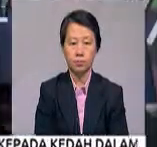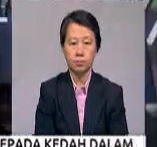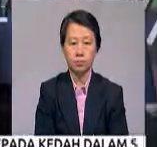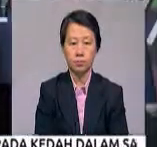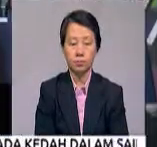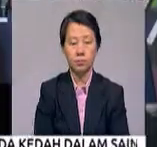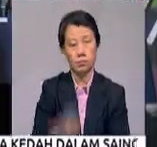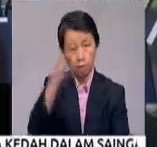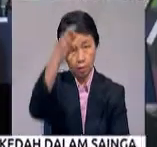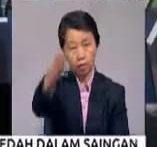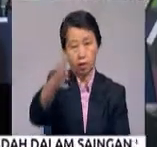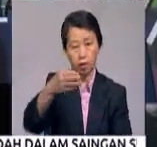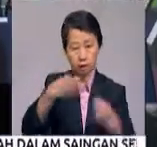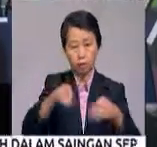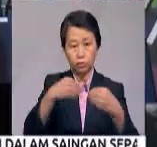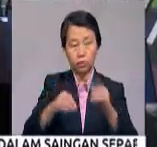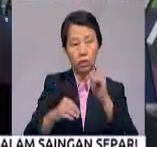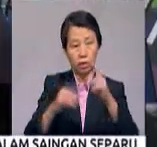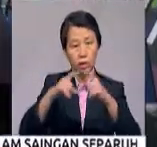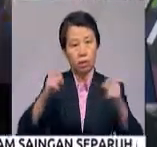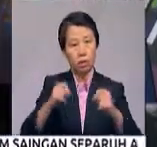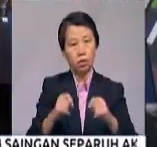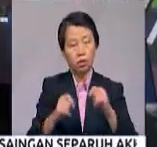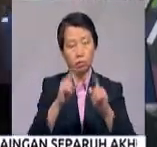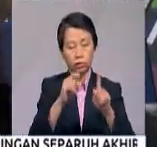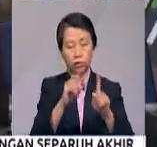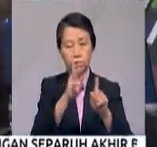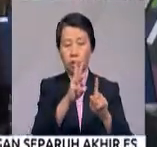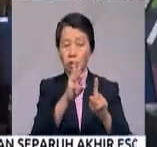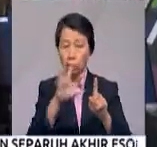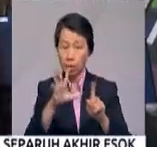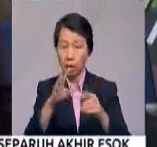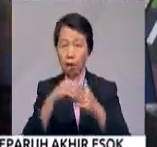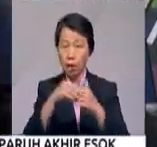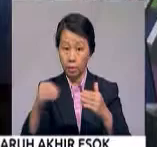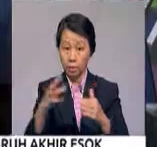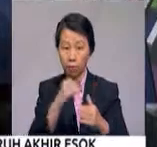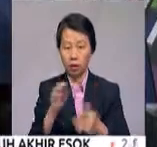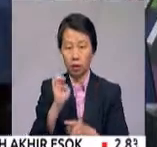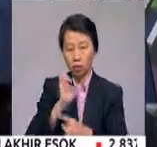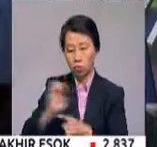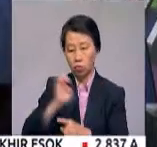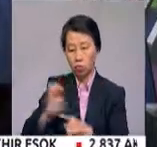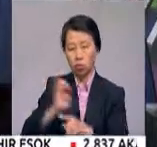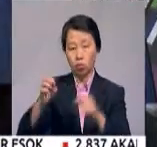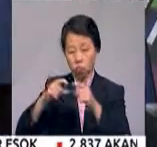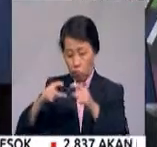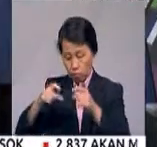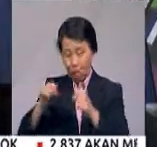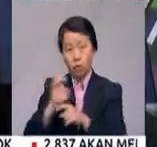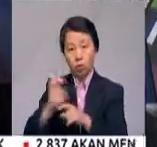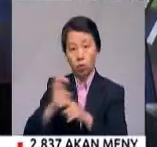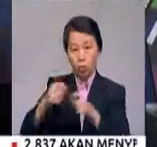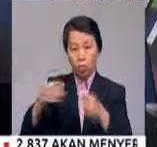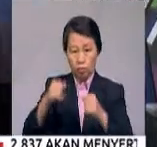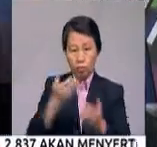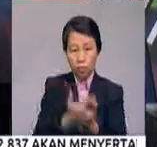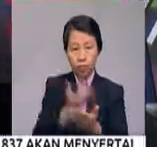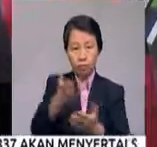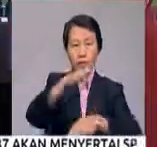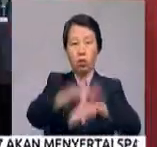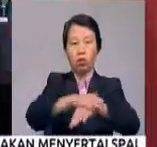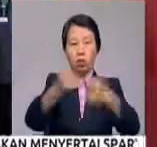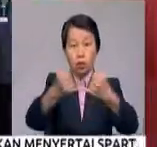Akan dijual seunit dalam RM 165 dan gold bar ni boleh dibeli melalui